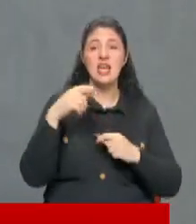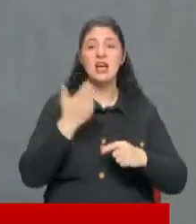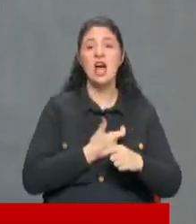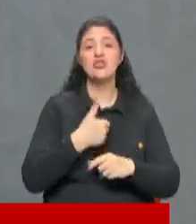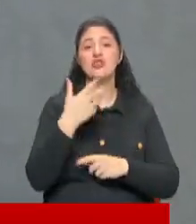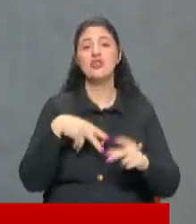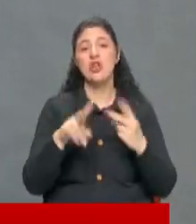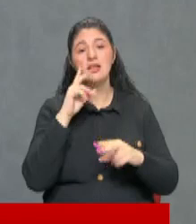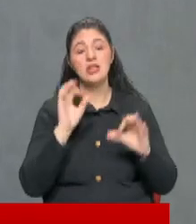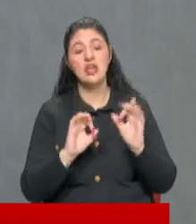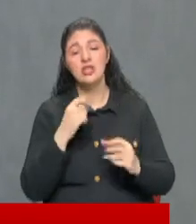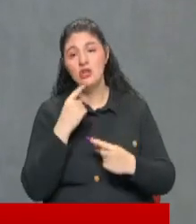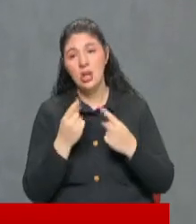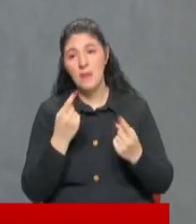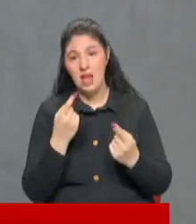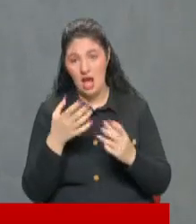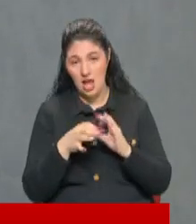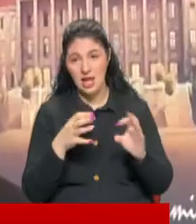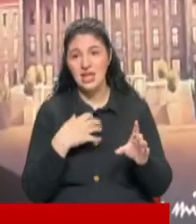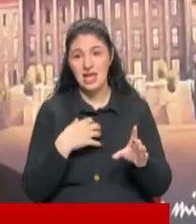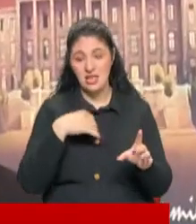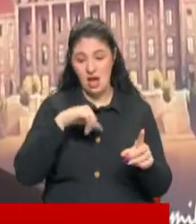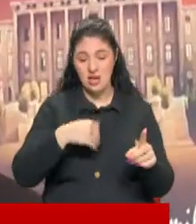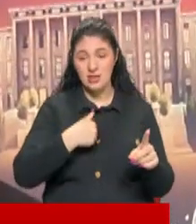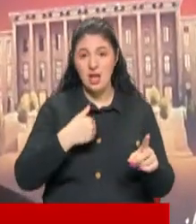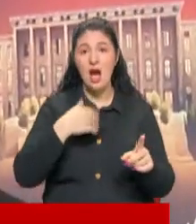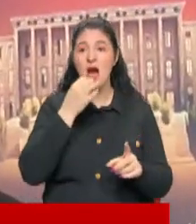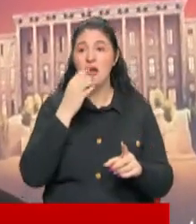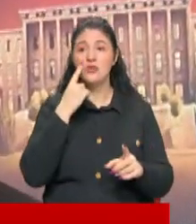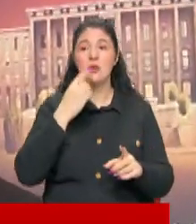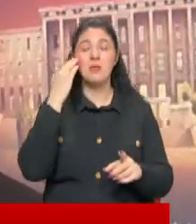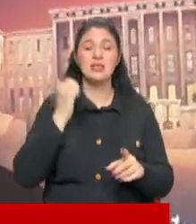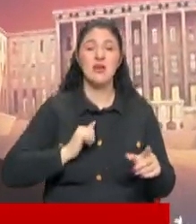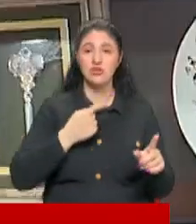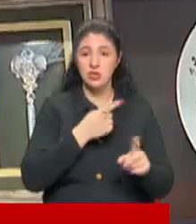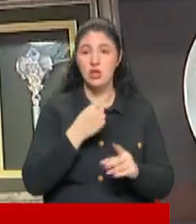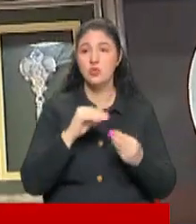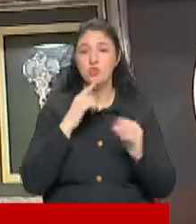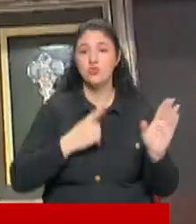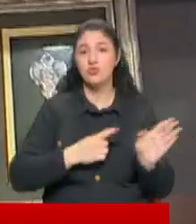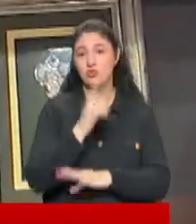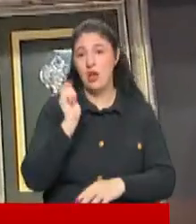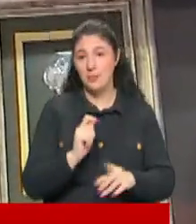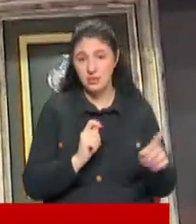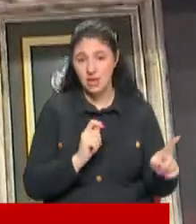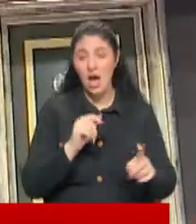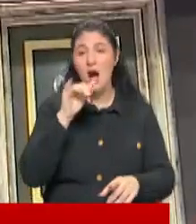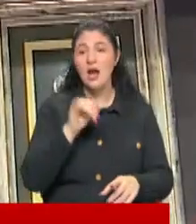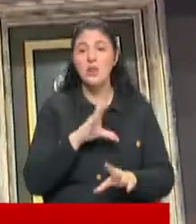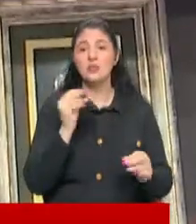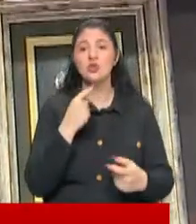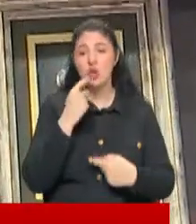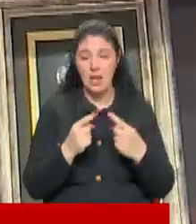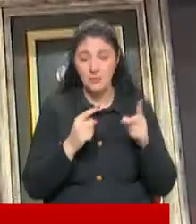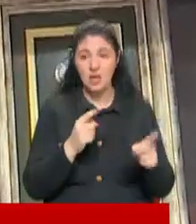dışı yollarla incelet iddiası ile ilgili kendisi hakkında Ankara Cumhuriyet başsavcılığına suç duyurusunda bulundu hakkındaki tüm